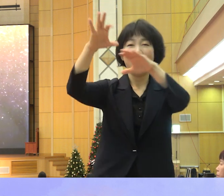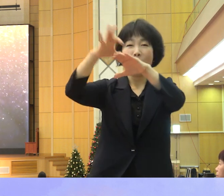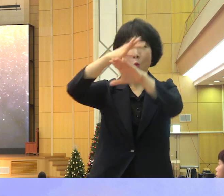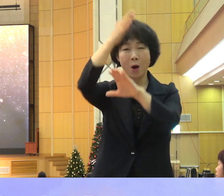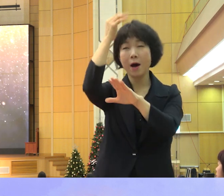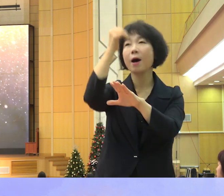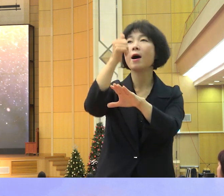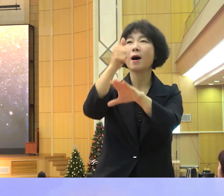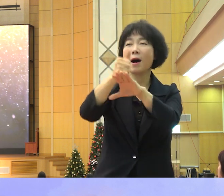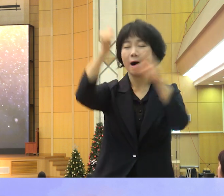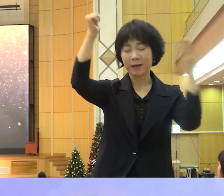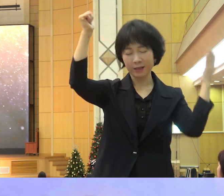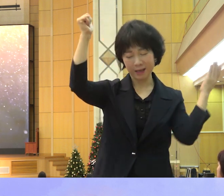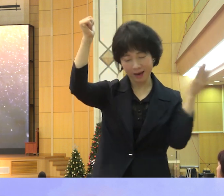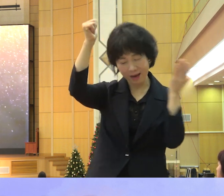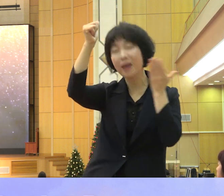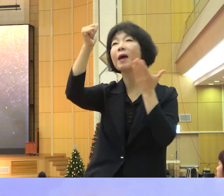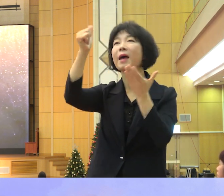만세.